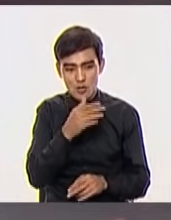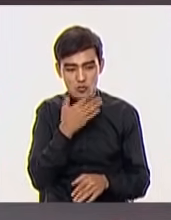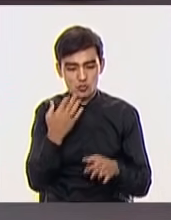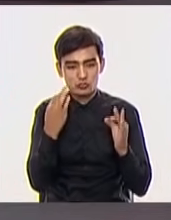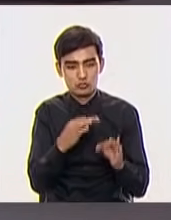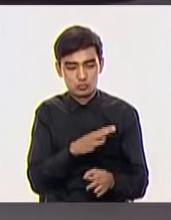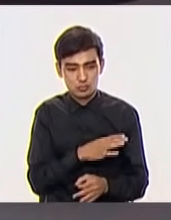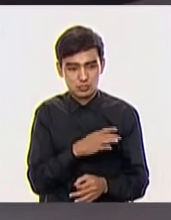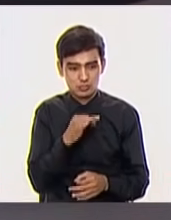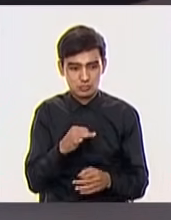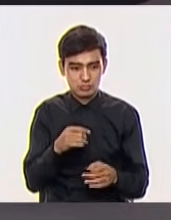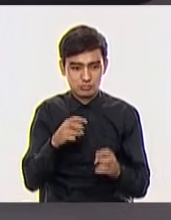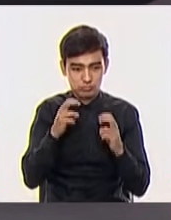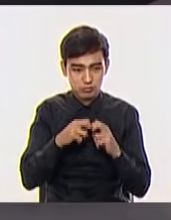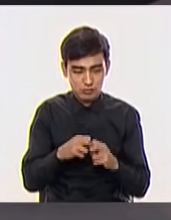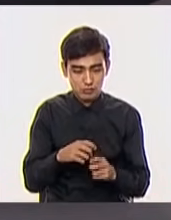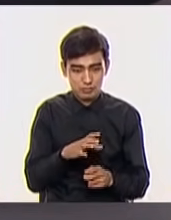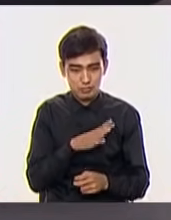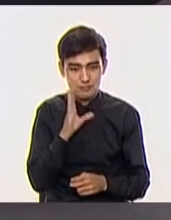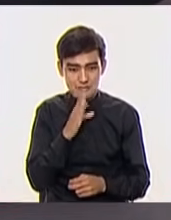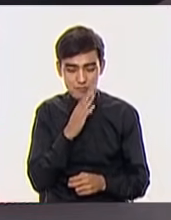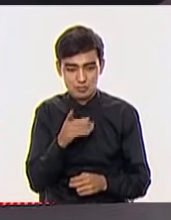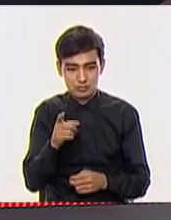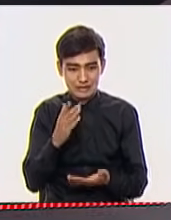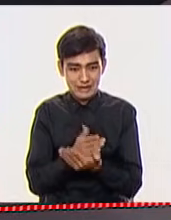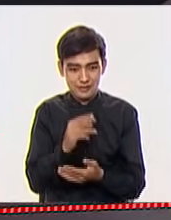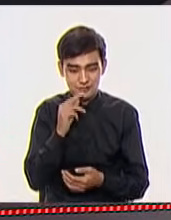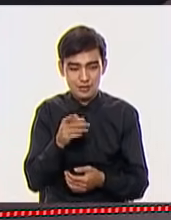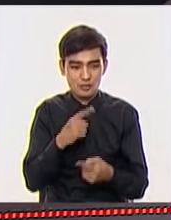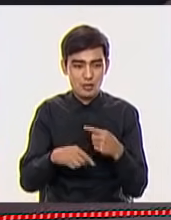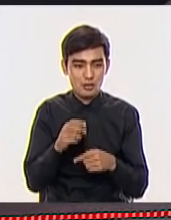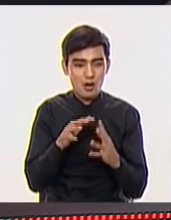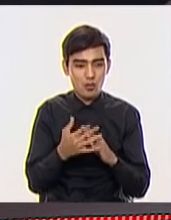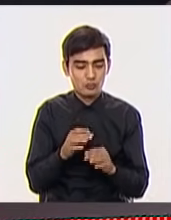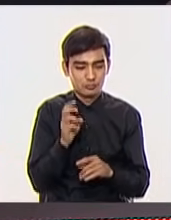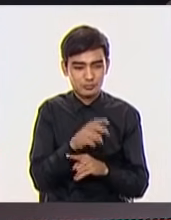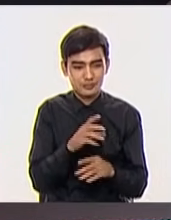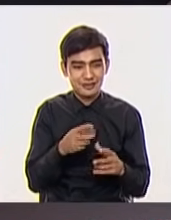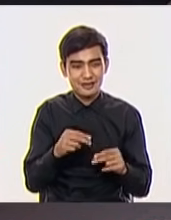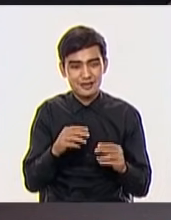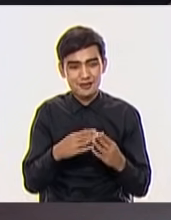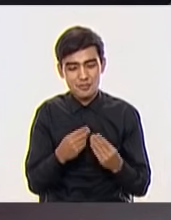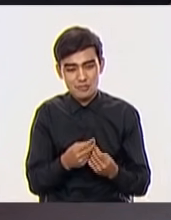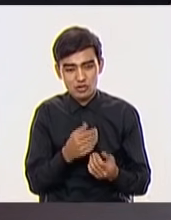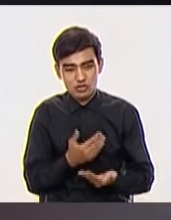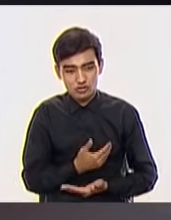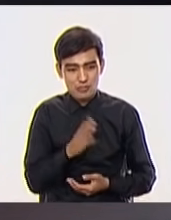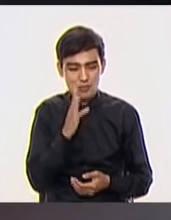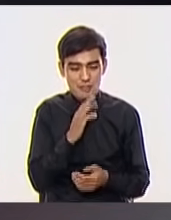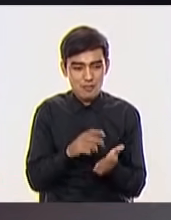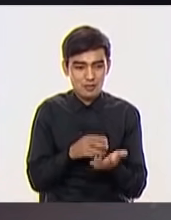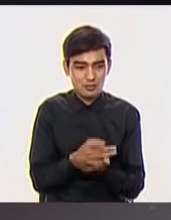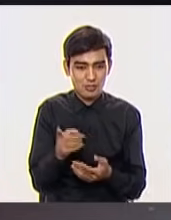отпустили, несмотря на результаты экспертизы, говорит мама. Он вернулся в село, где живет эта семья, и мать боится, что насилие